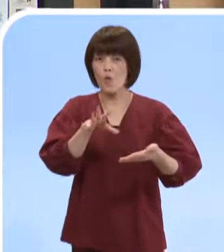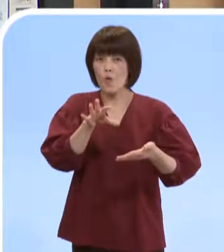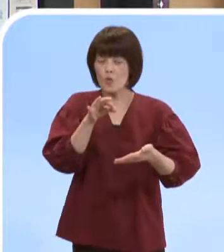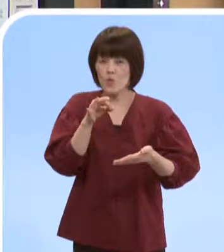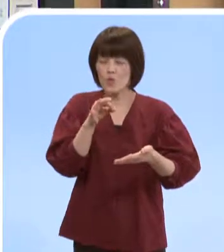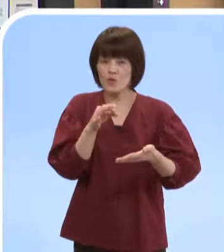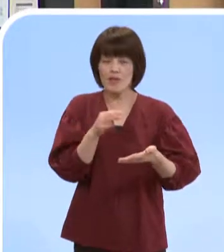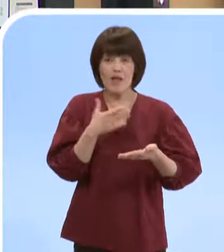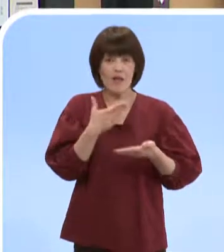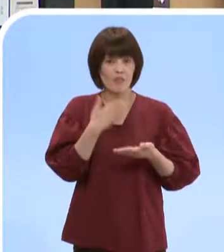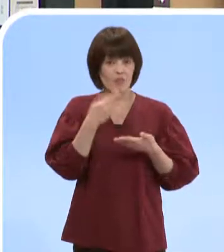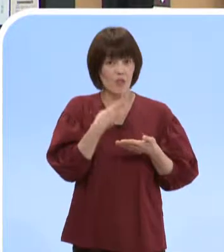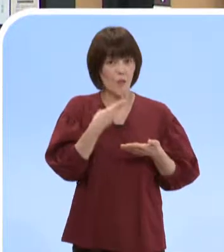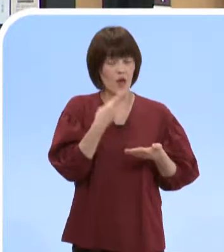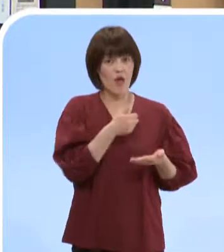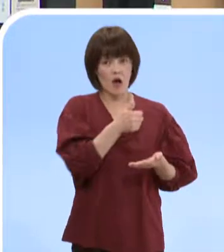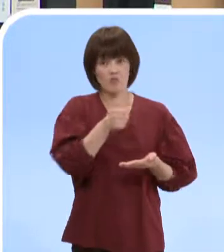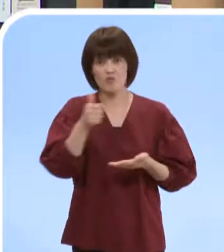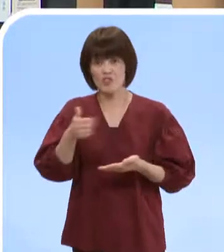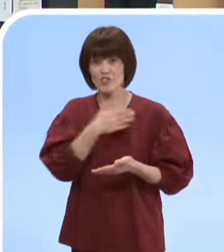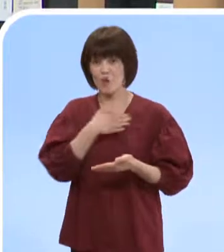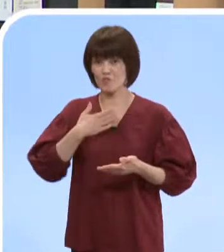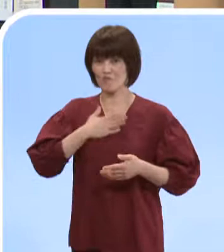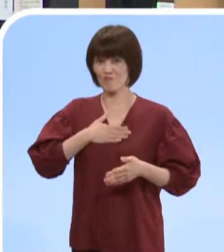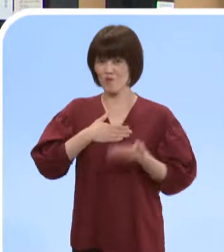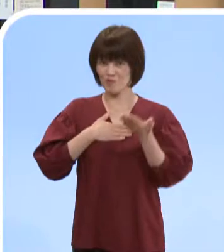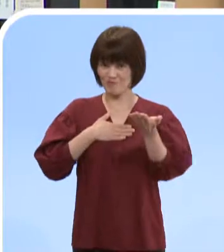ことができるってご存知ですか？